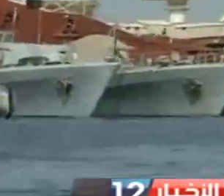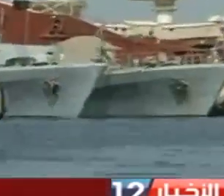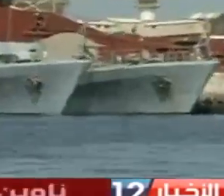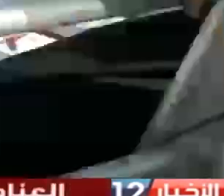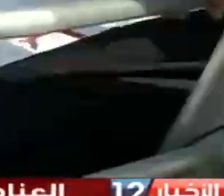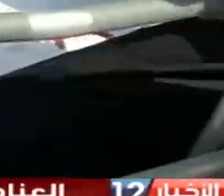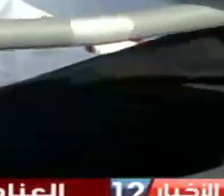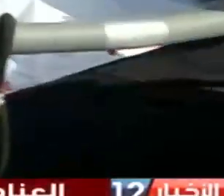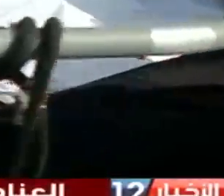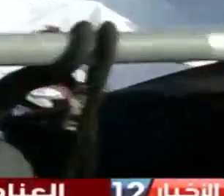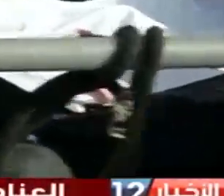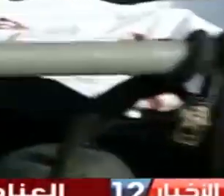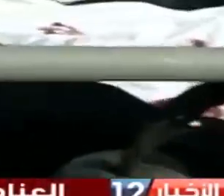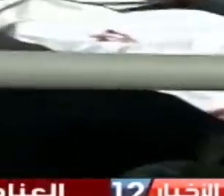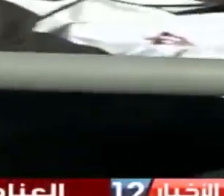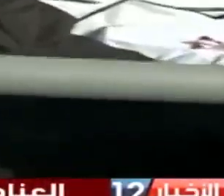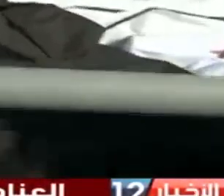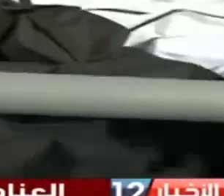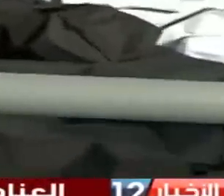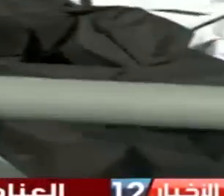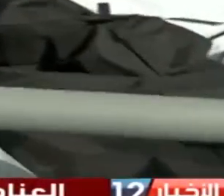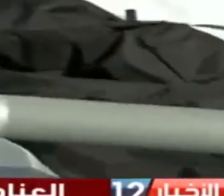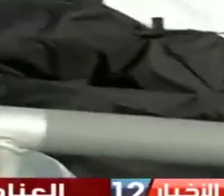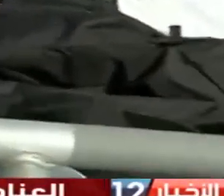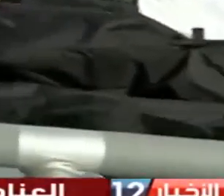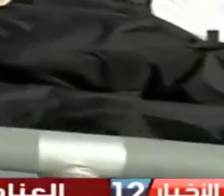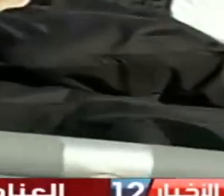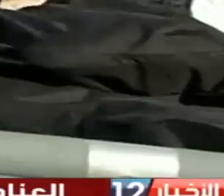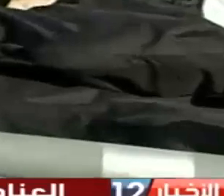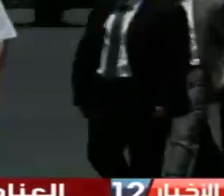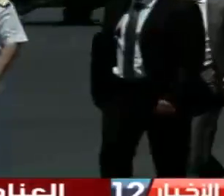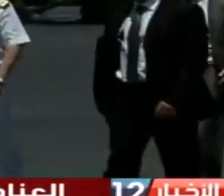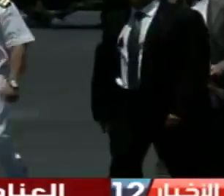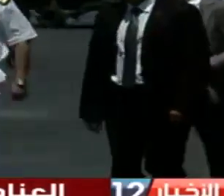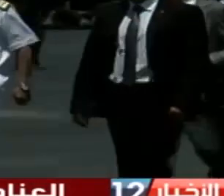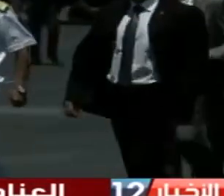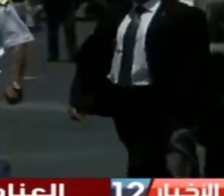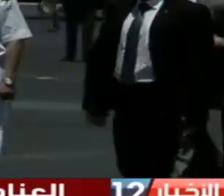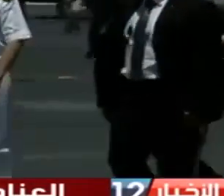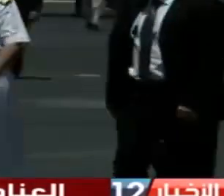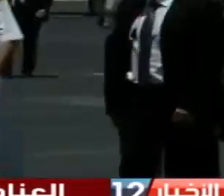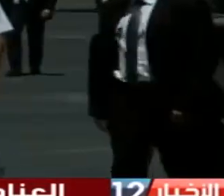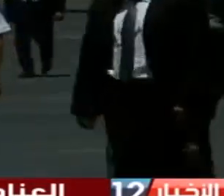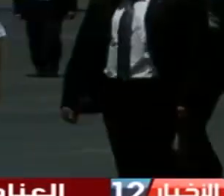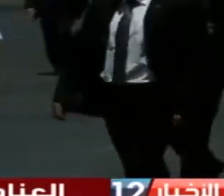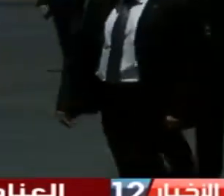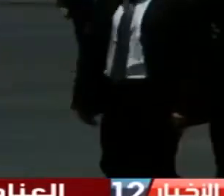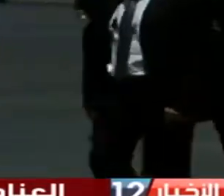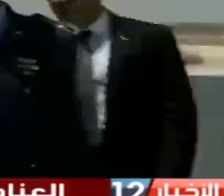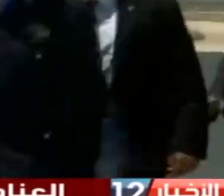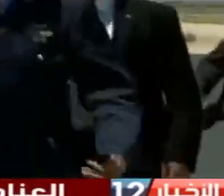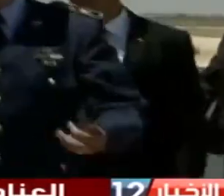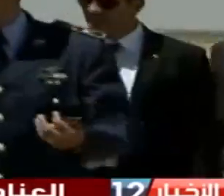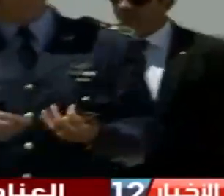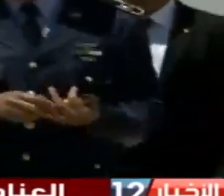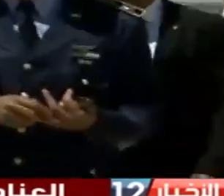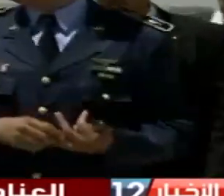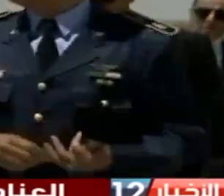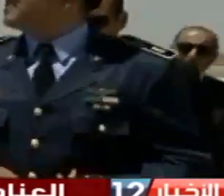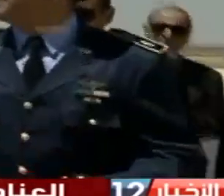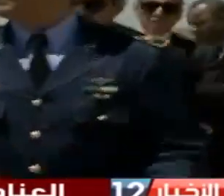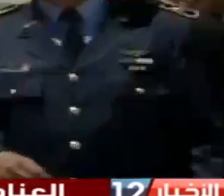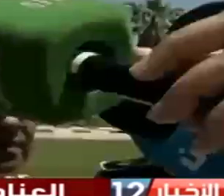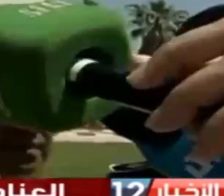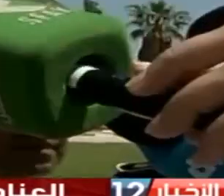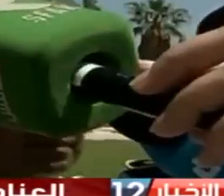ارتفاع عدد الجثث المنتشلة من سواحل قرقنة إلى 55، ورئيس الحكومة يعلن أحداث مجمع أمني